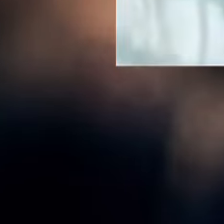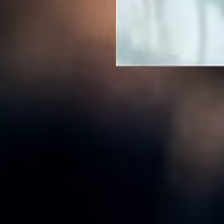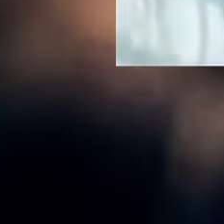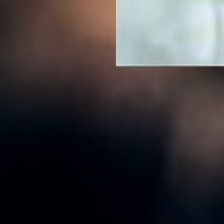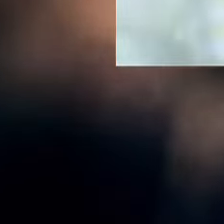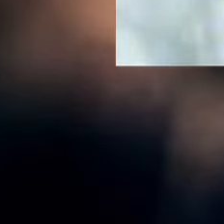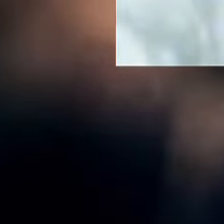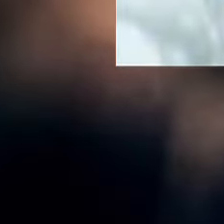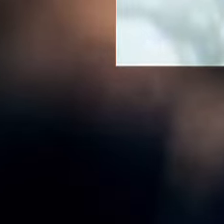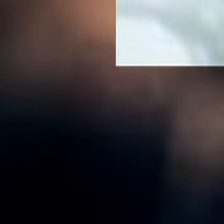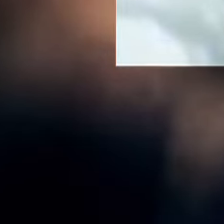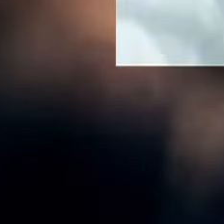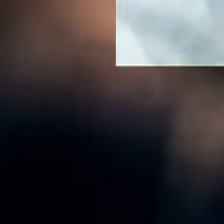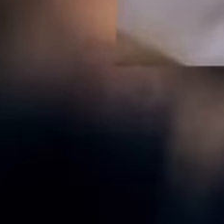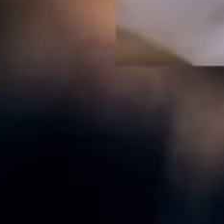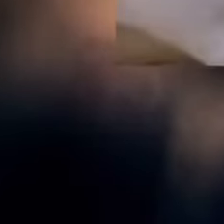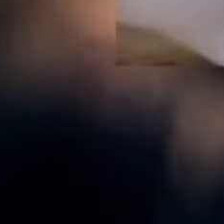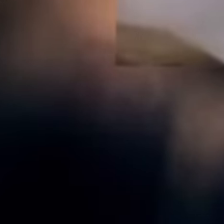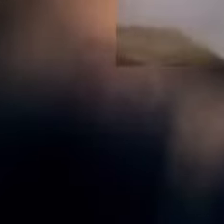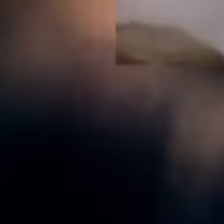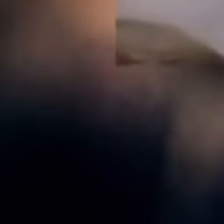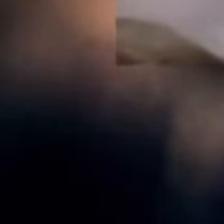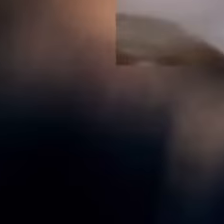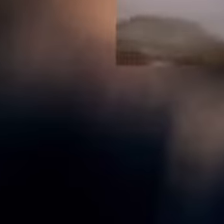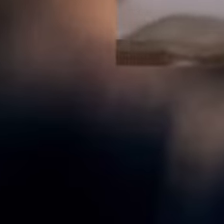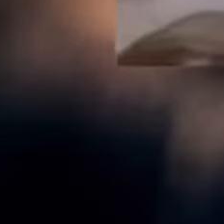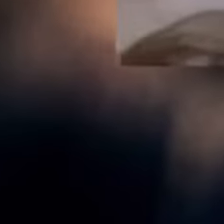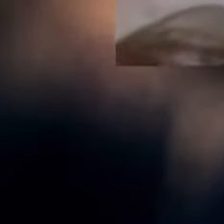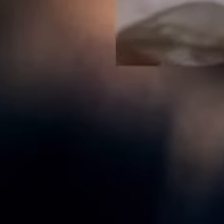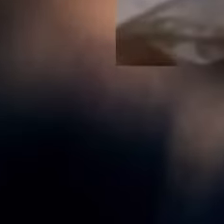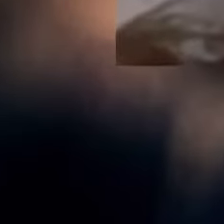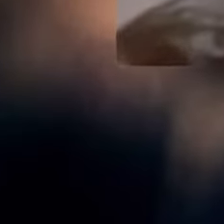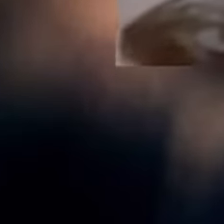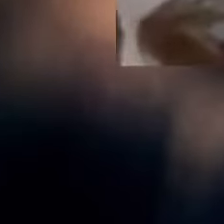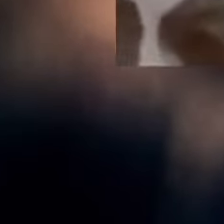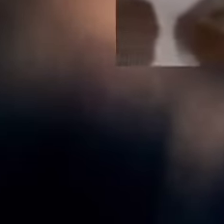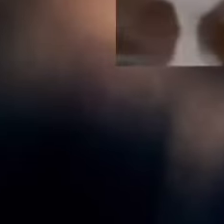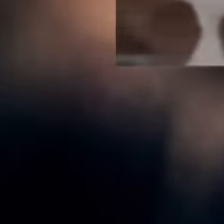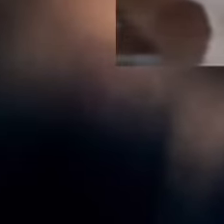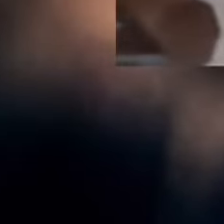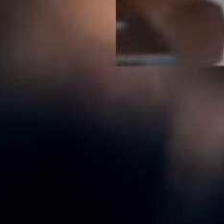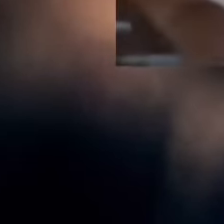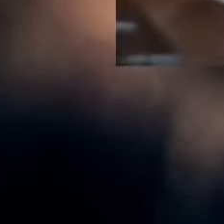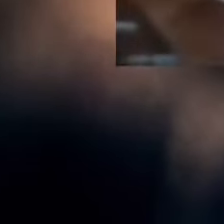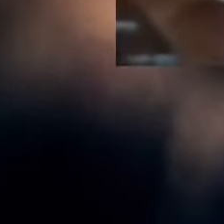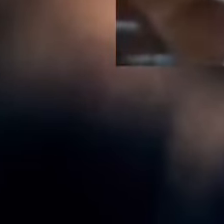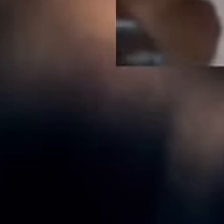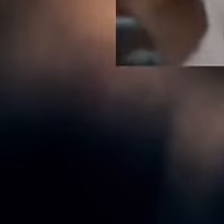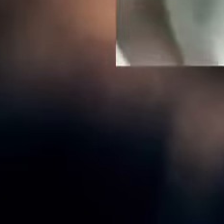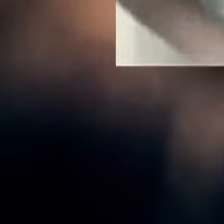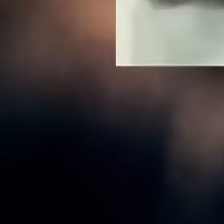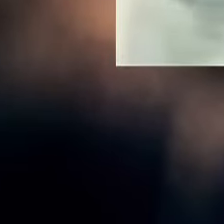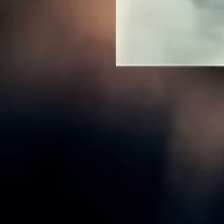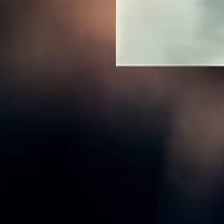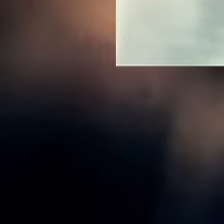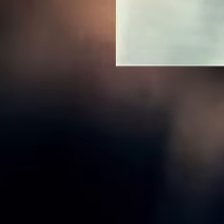يلا يا حبيبي يلا يا بابا احنا مش بتوع الكلام ده يلا يا فرج دي بتبصلي بتناديلي يا فرج بتناديلي